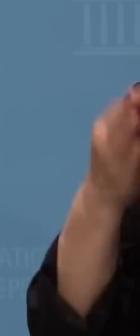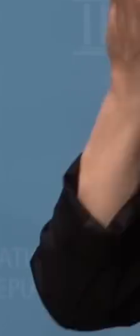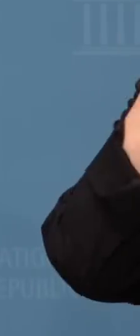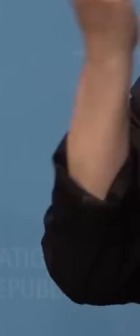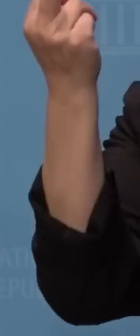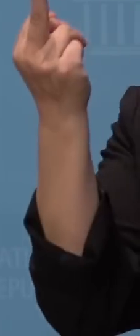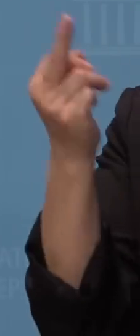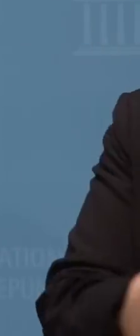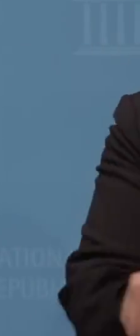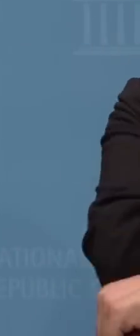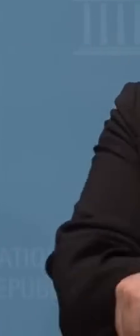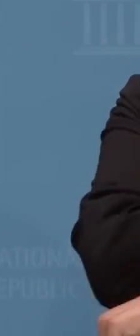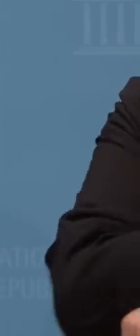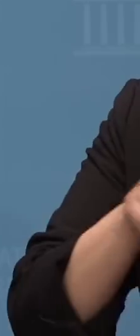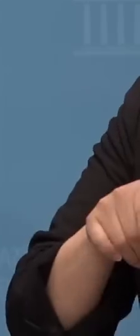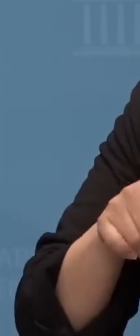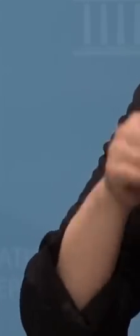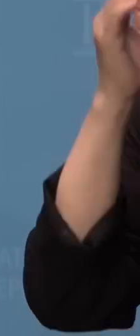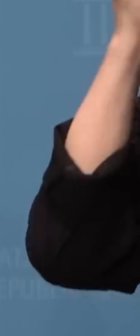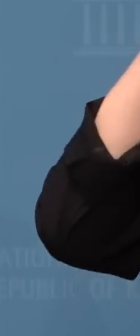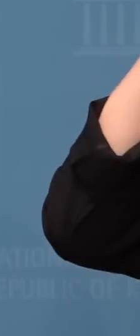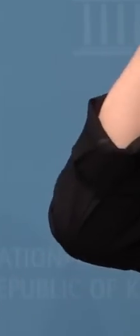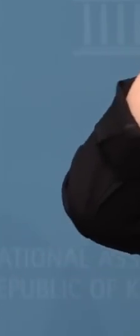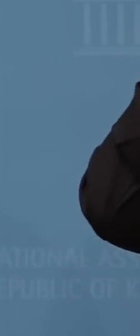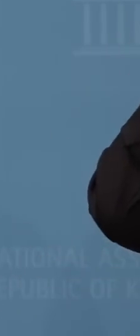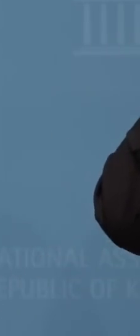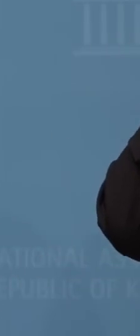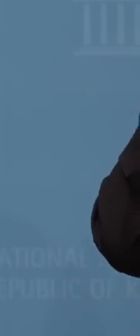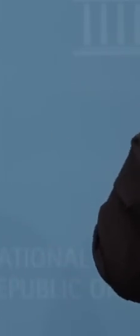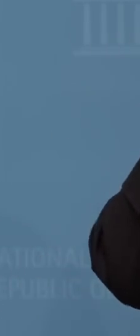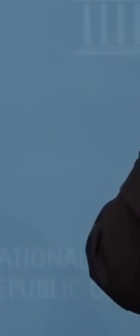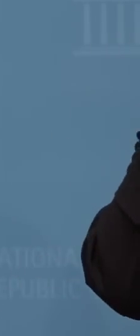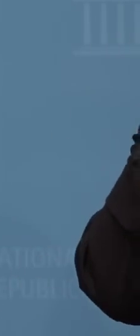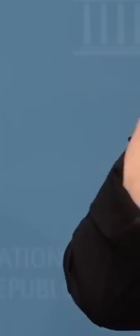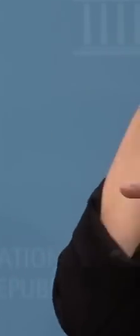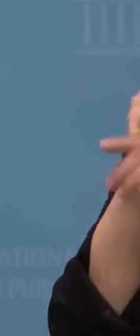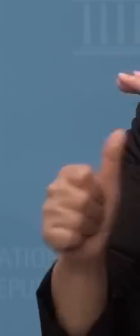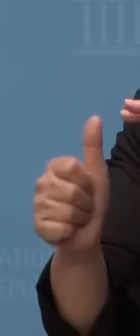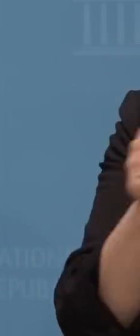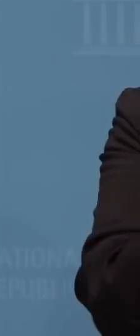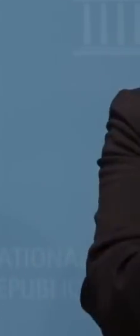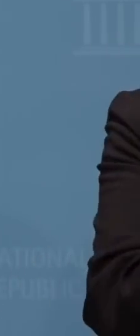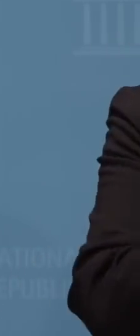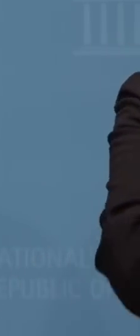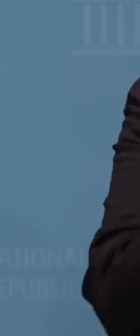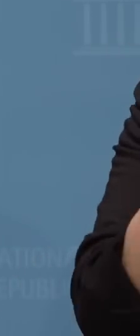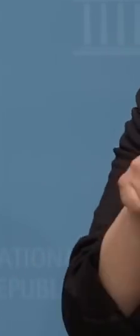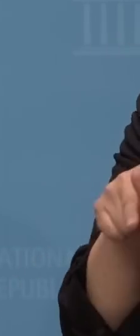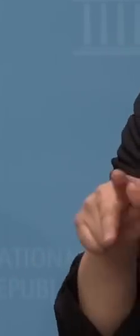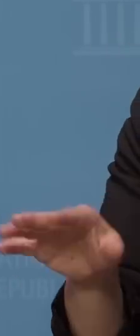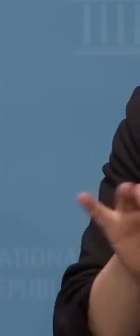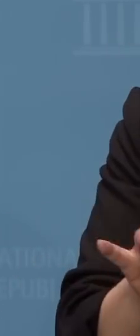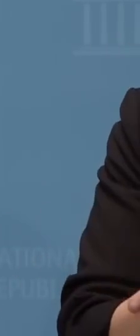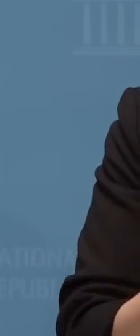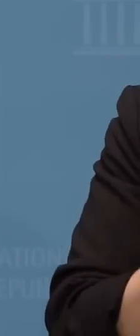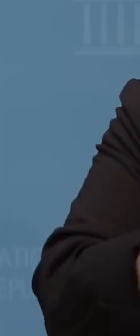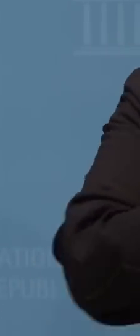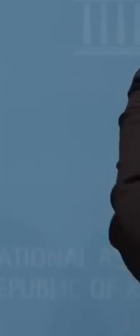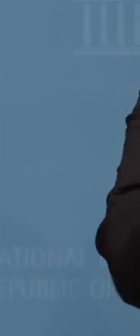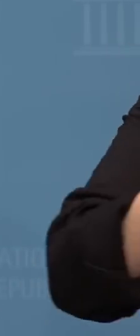용산권력의 일방적 행사에 방해가 될 만한 인사들의 대표 출마를 대통령실 공개 압력을 통해